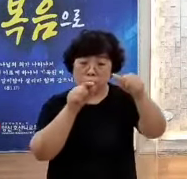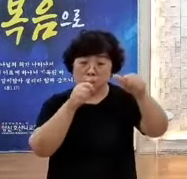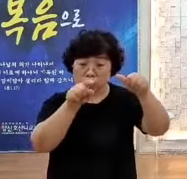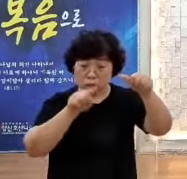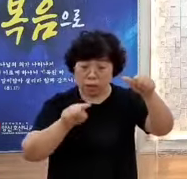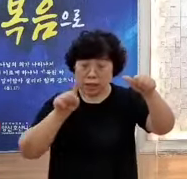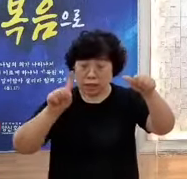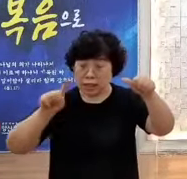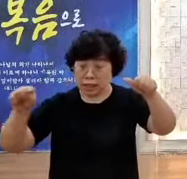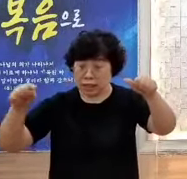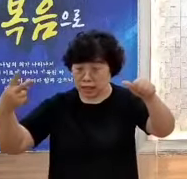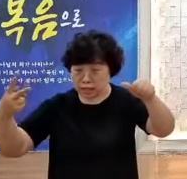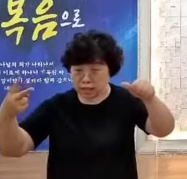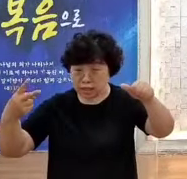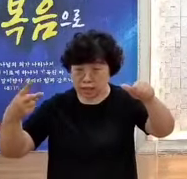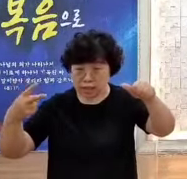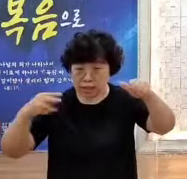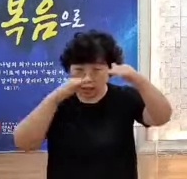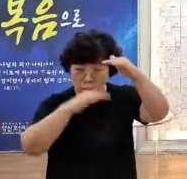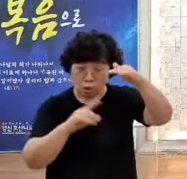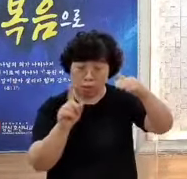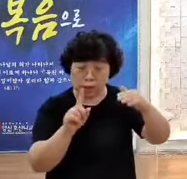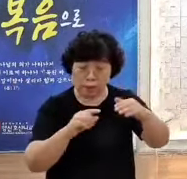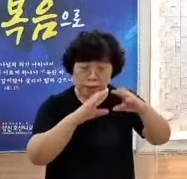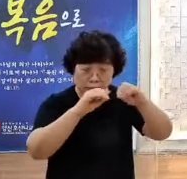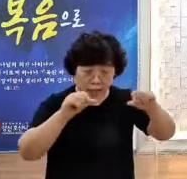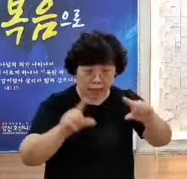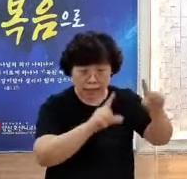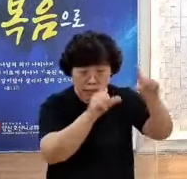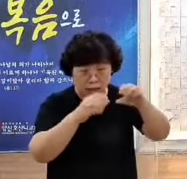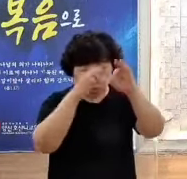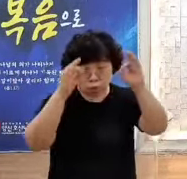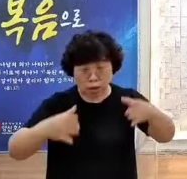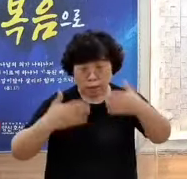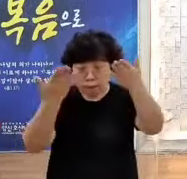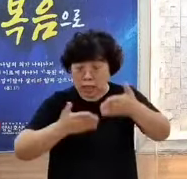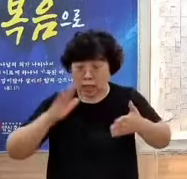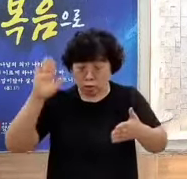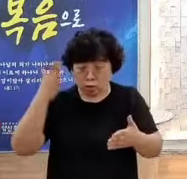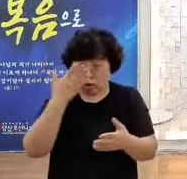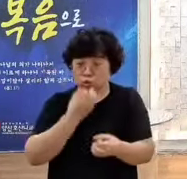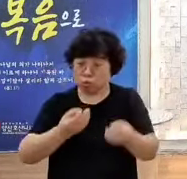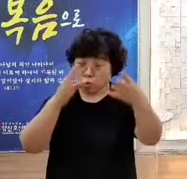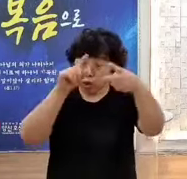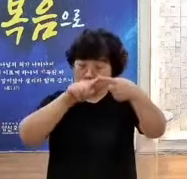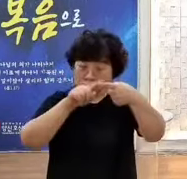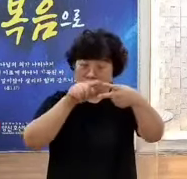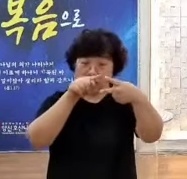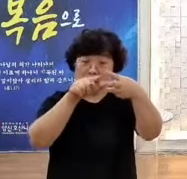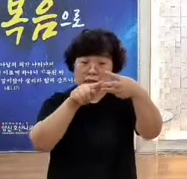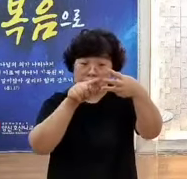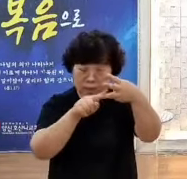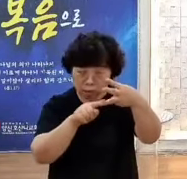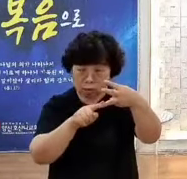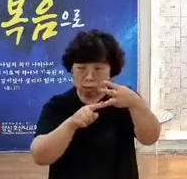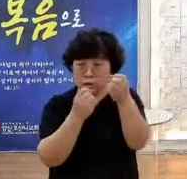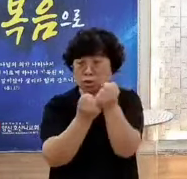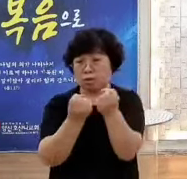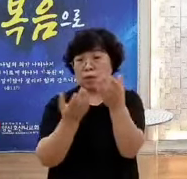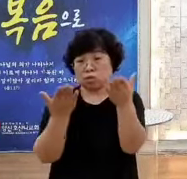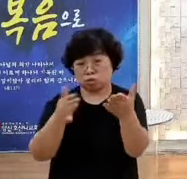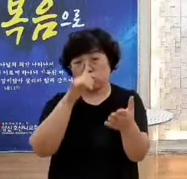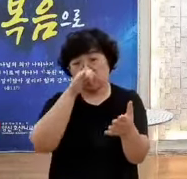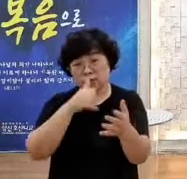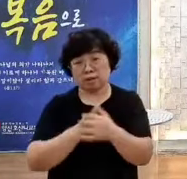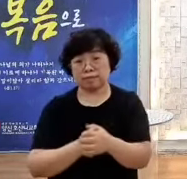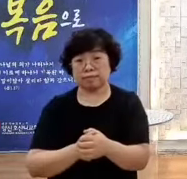받아야 할, 누려야 할 축복이 무엇인지를 잘 알려지고 있는 이 세 명절을 다시 우리에게 주고 있다라는 것이죠. 그래서